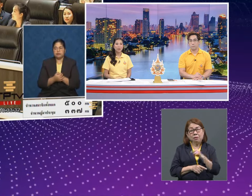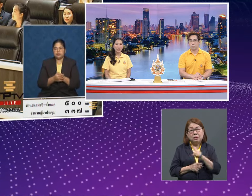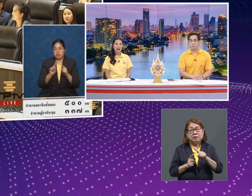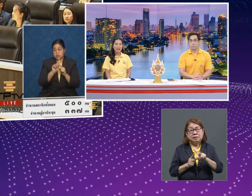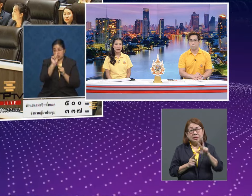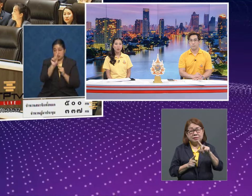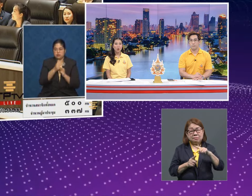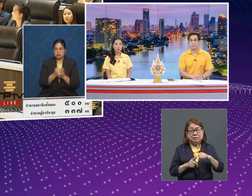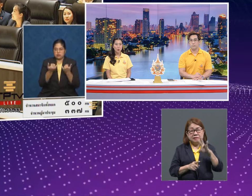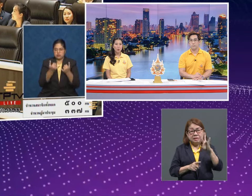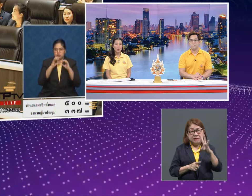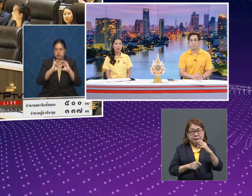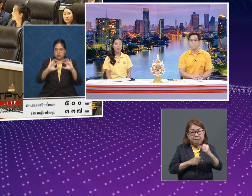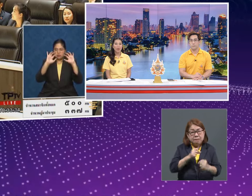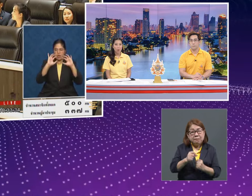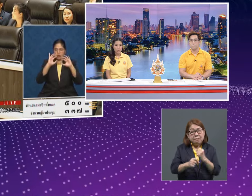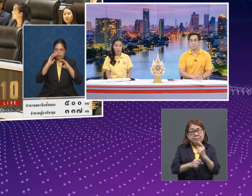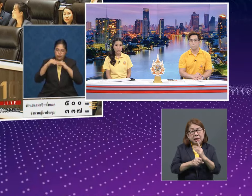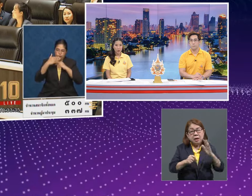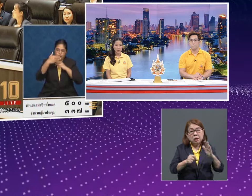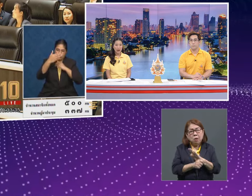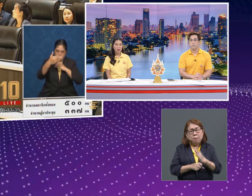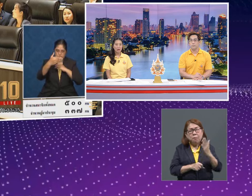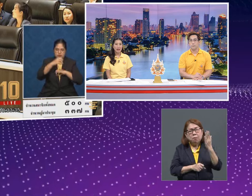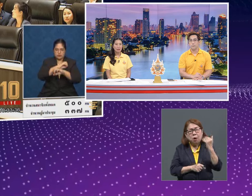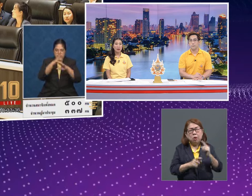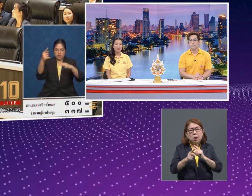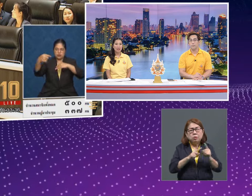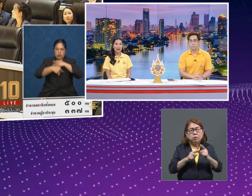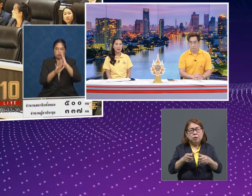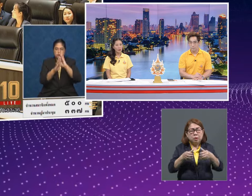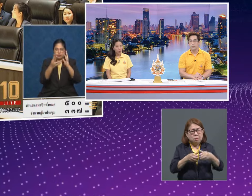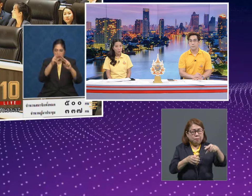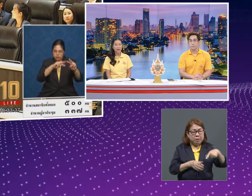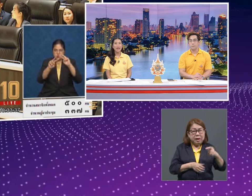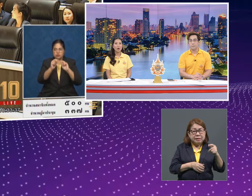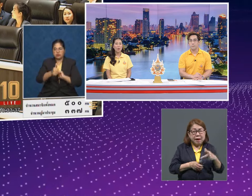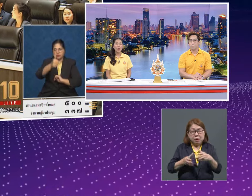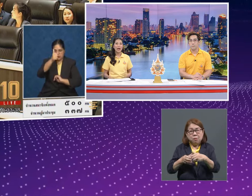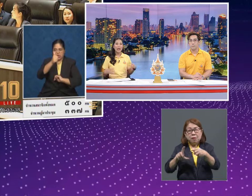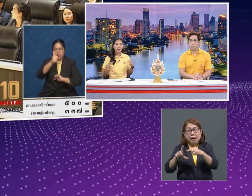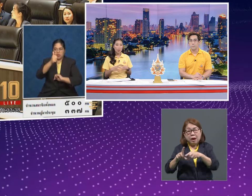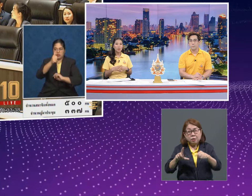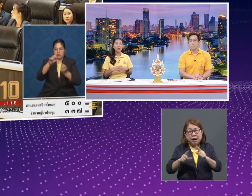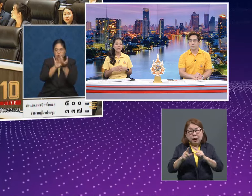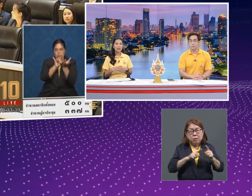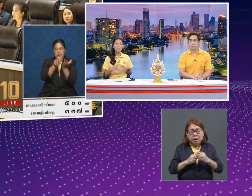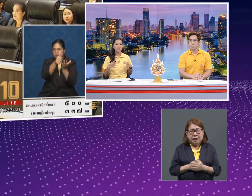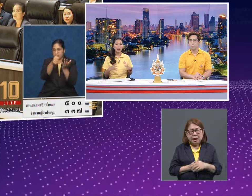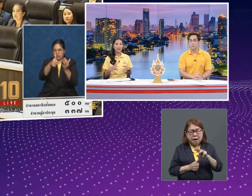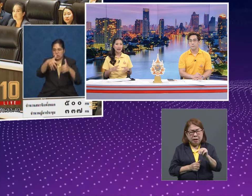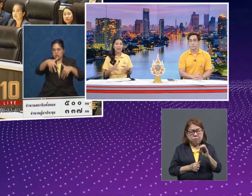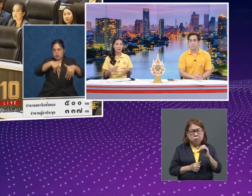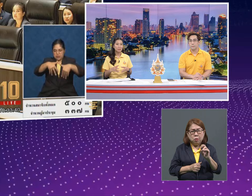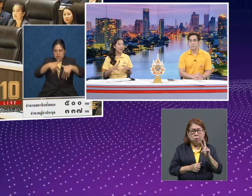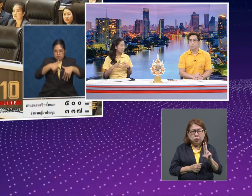บ1ปีการทำข้อตกลงร่วมหรือว่า MOU ระหว่างพรรคก้าวไกลและพรรคเพื่อไทยแต่ว่าทางคุณพิธาเองก็บอกว่า MOU ในที่นี้ไม่